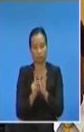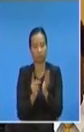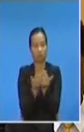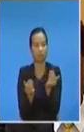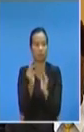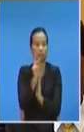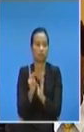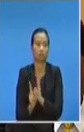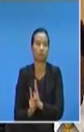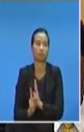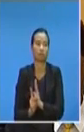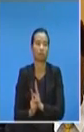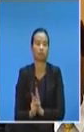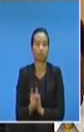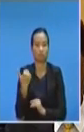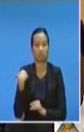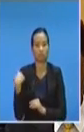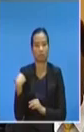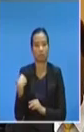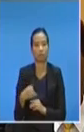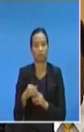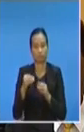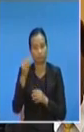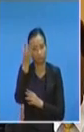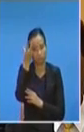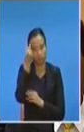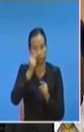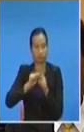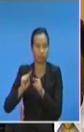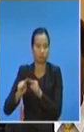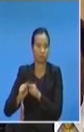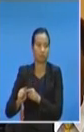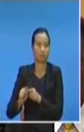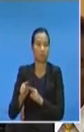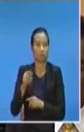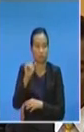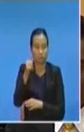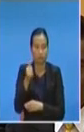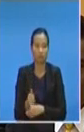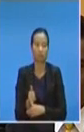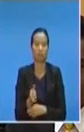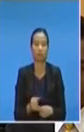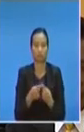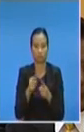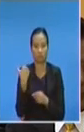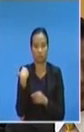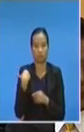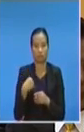แต่งตั้งเนี้ยมันก็มีหลายแนวคิดเพราะฉะนั้นบางครั้งเนี่ยมันก็เป็นเรื่อง